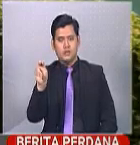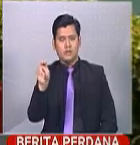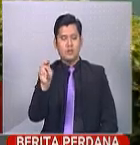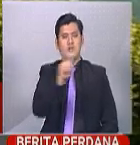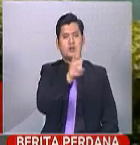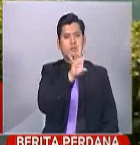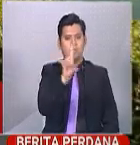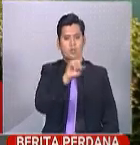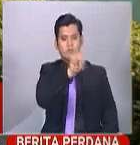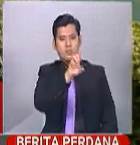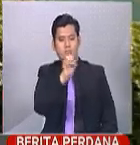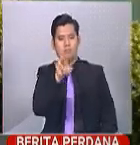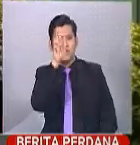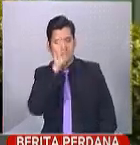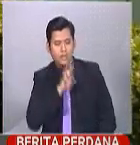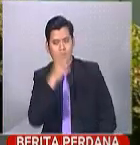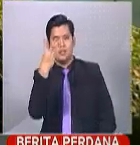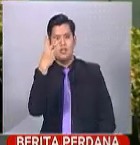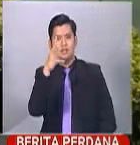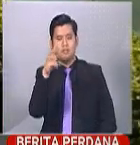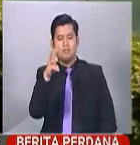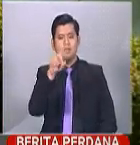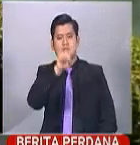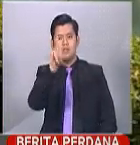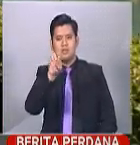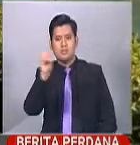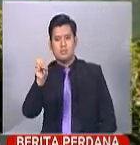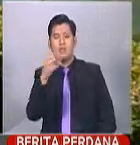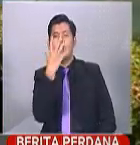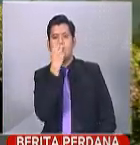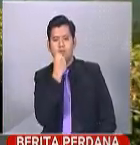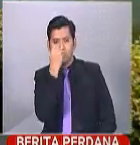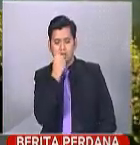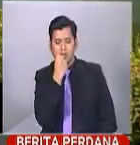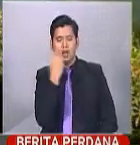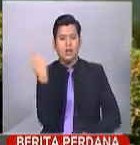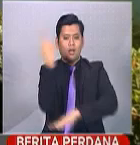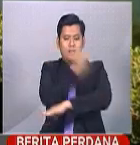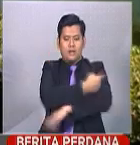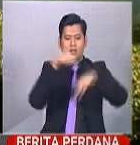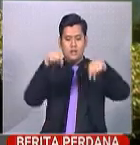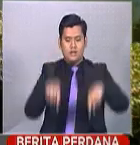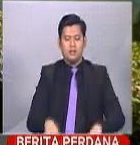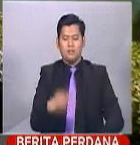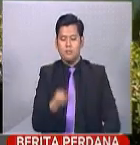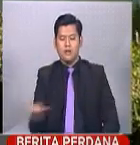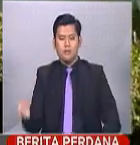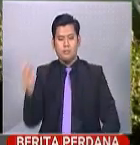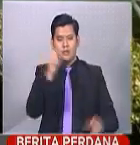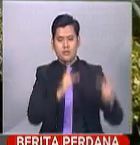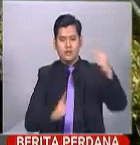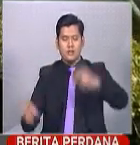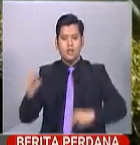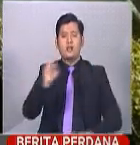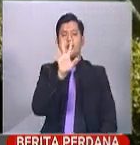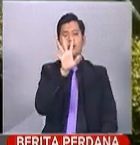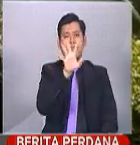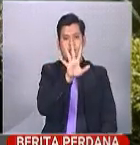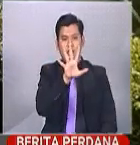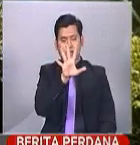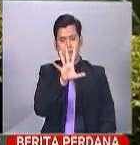semenmerah dan 16 John jingle dan hari ini saya dimaklumkan bahan kimia digunakan untuk proses ini melibatkan 500